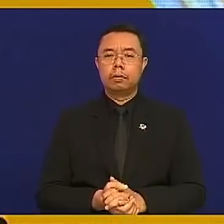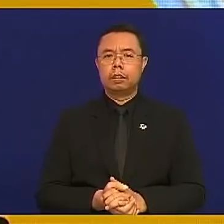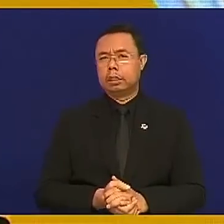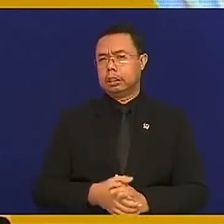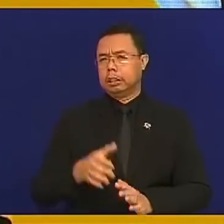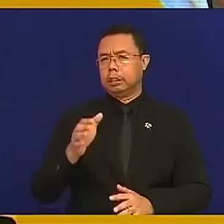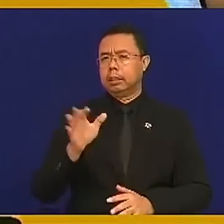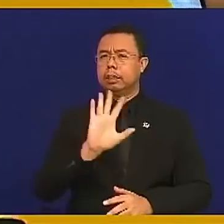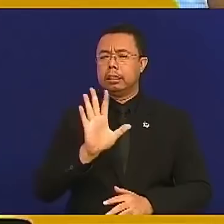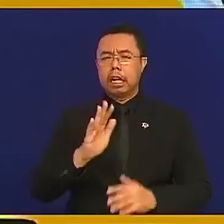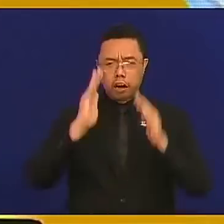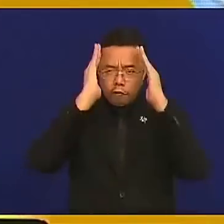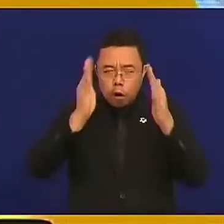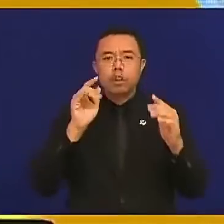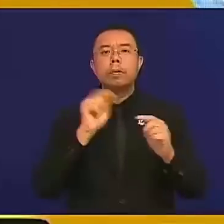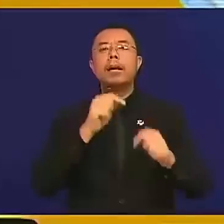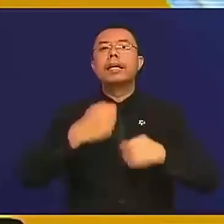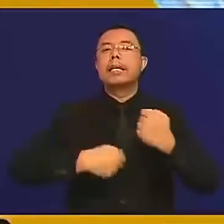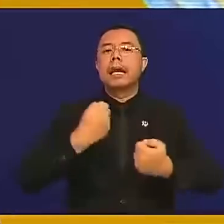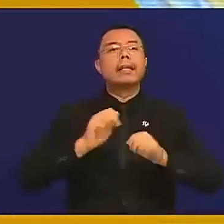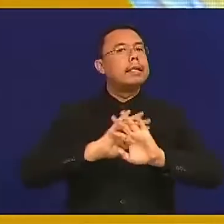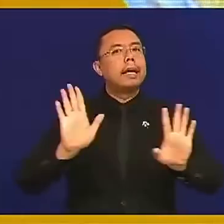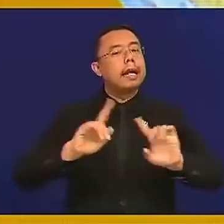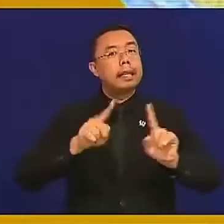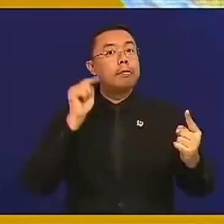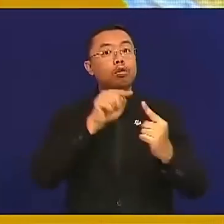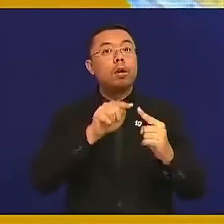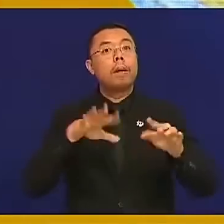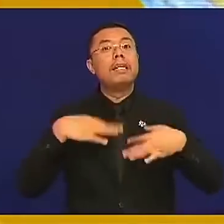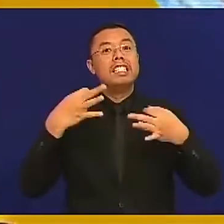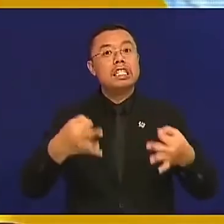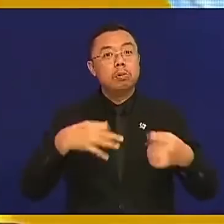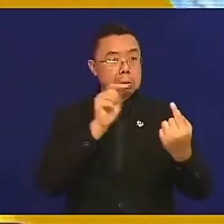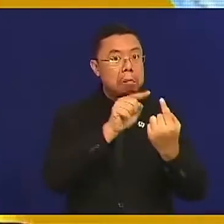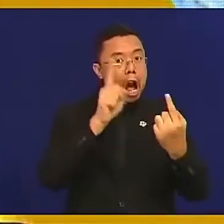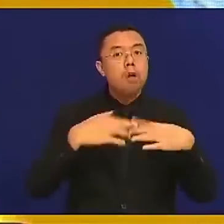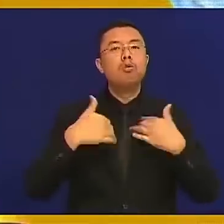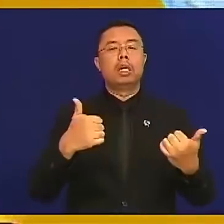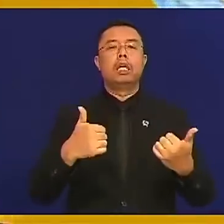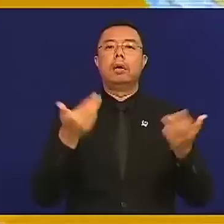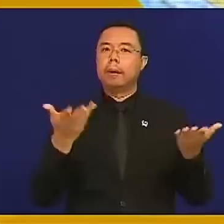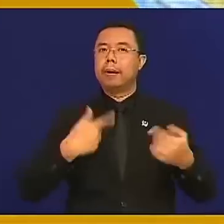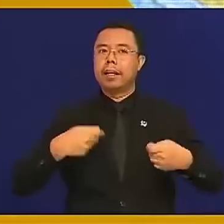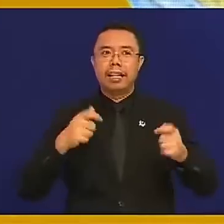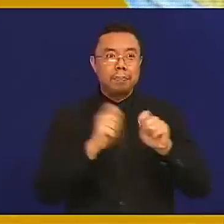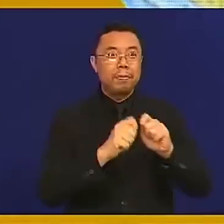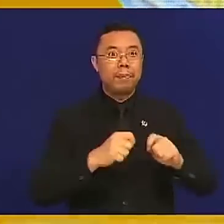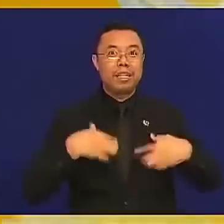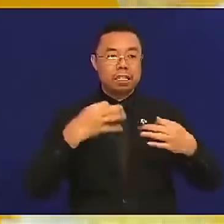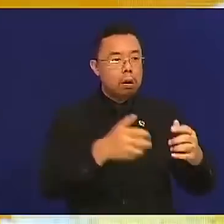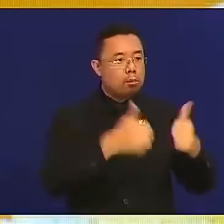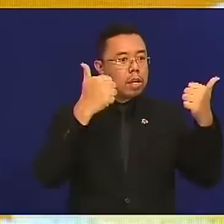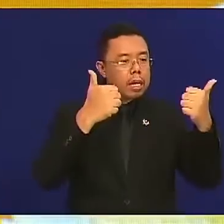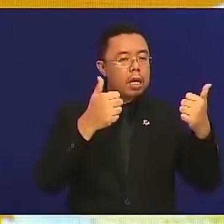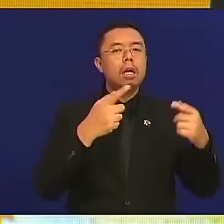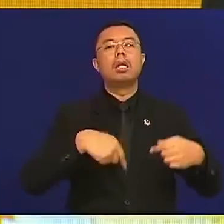Jangan terpusat pada kegiatan, ingat jiwa, jiwa yang dipulihkan. Bagaimana kita bisa memulihkan jiwa? Kita